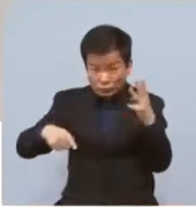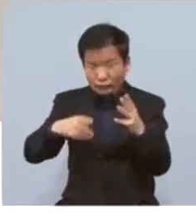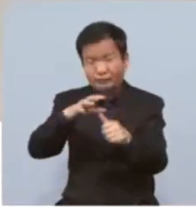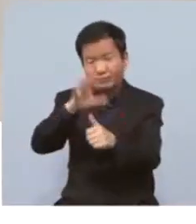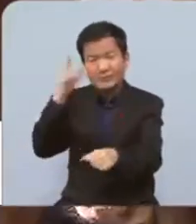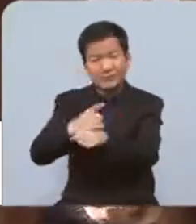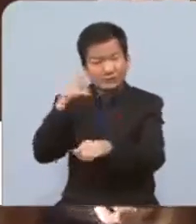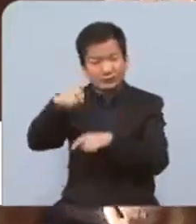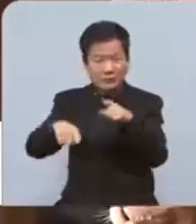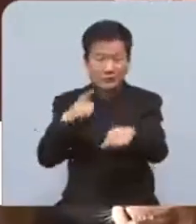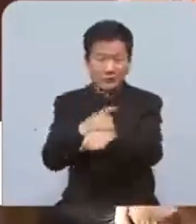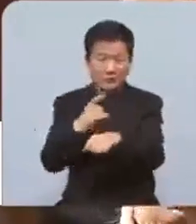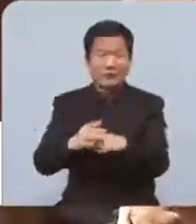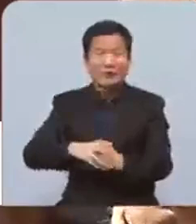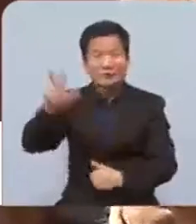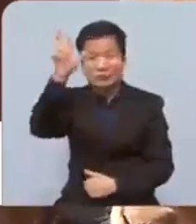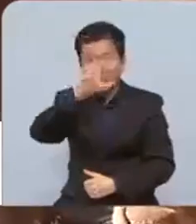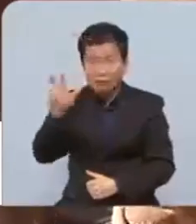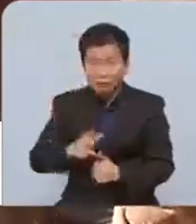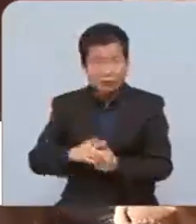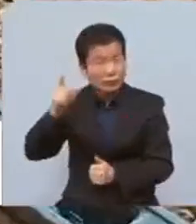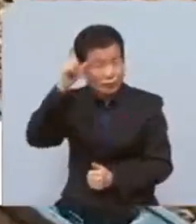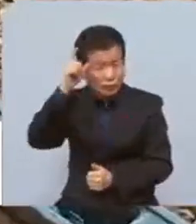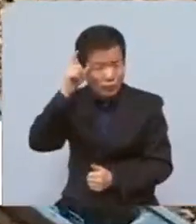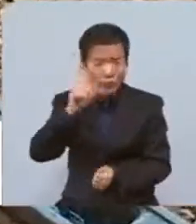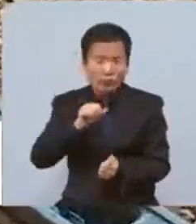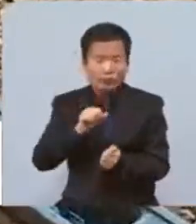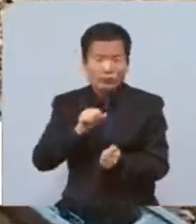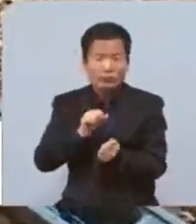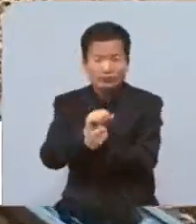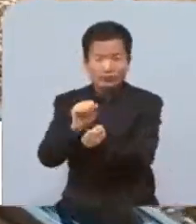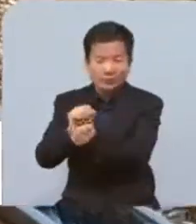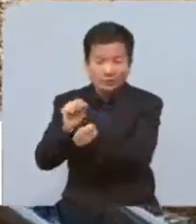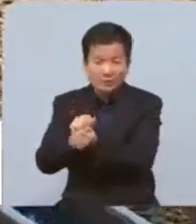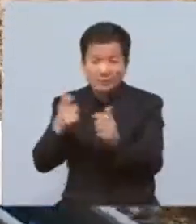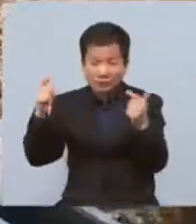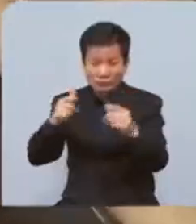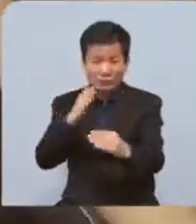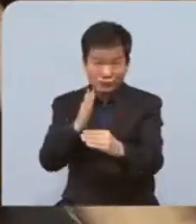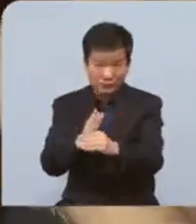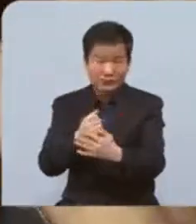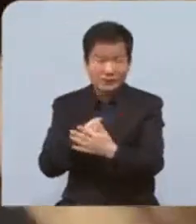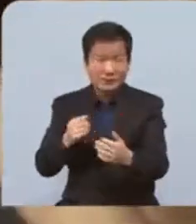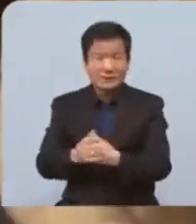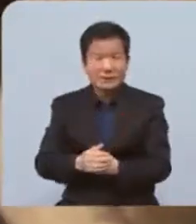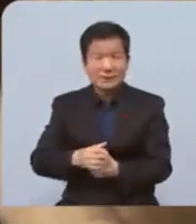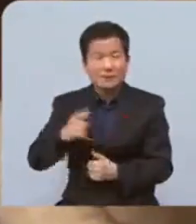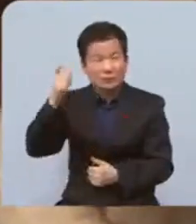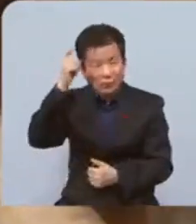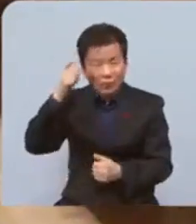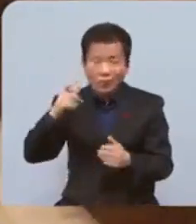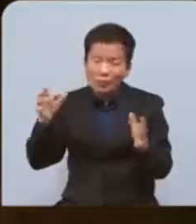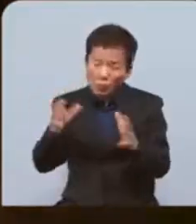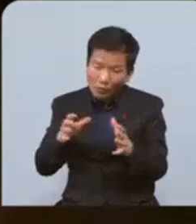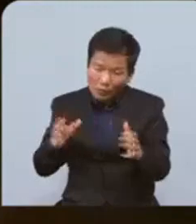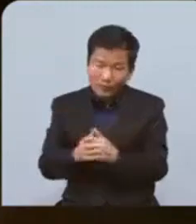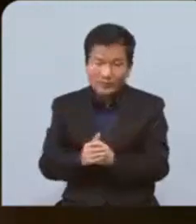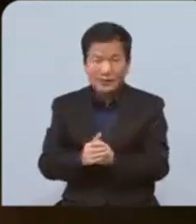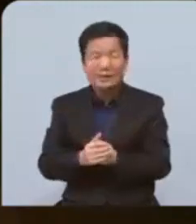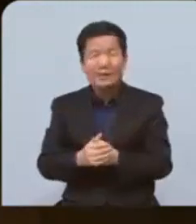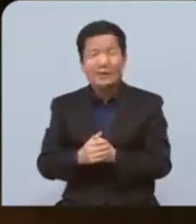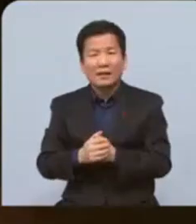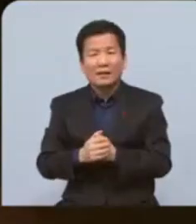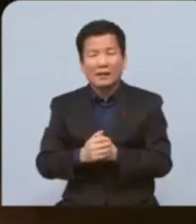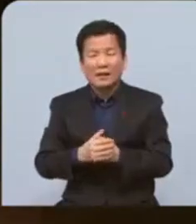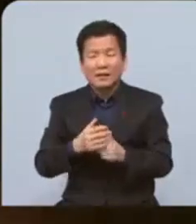추진합니다. 전국적으로도 럼피스킨이 감소세에 접어들면서 오늘부터 축산농가 모임과 가축